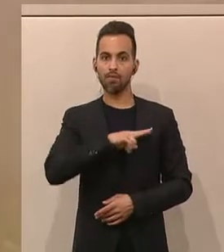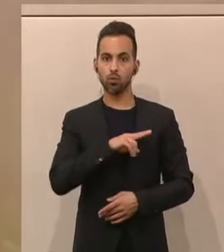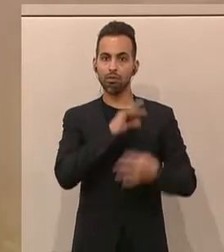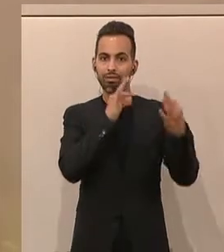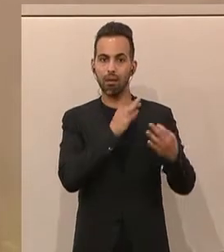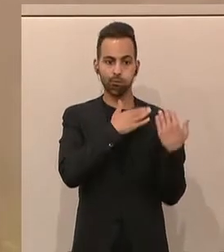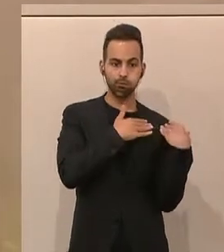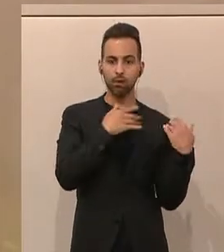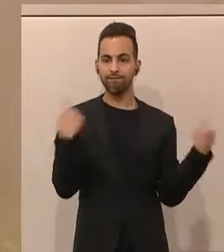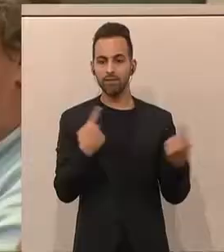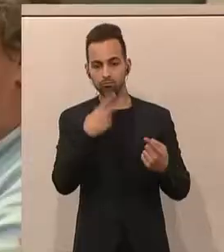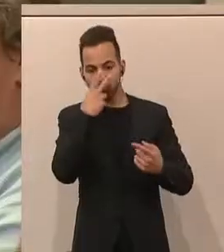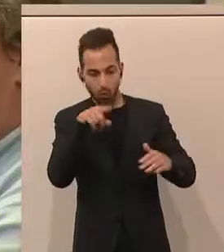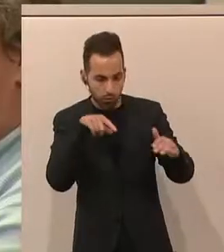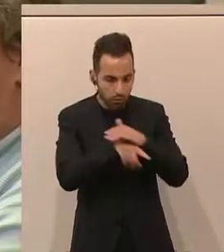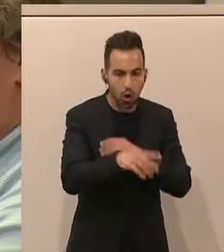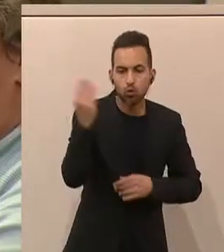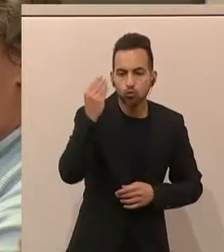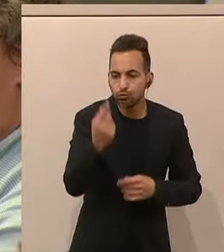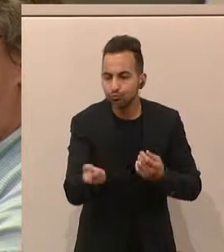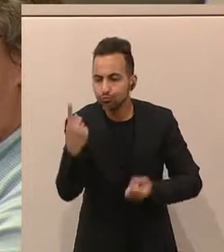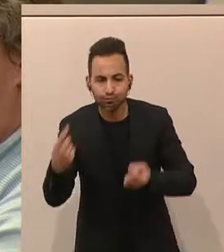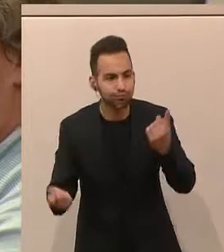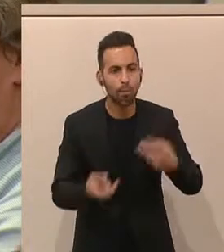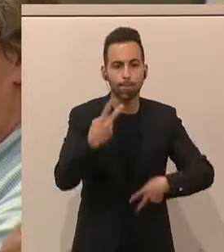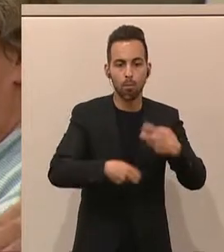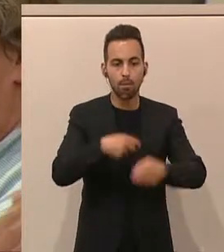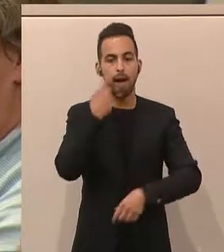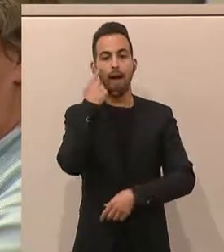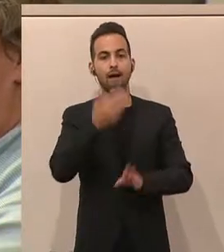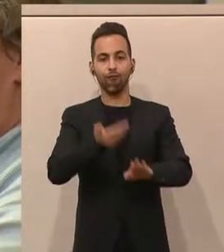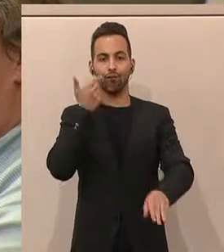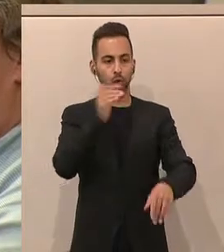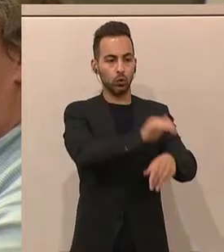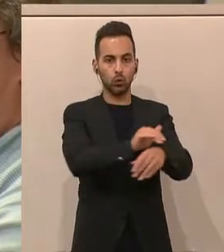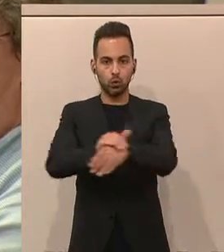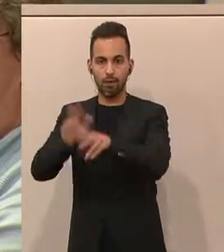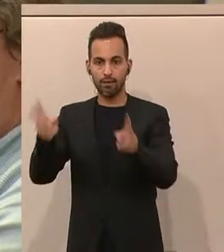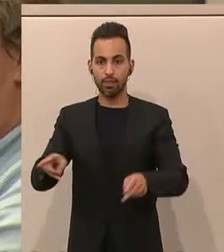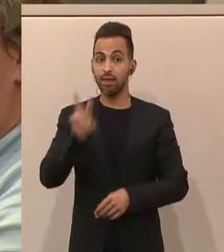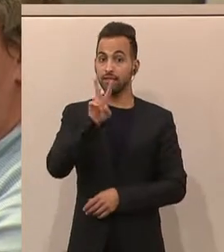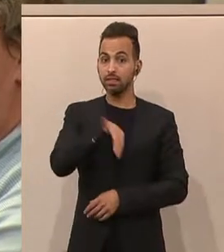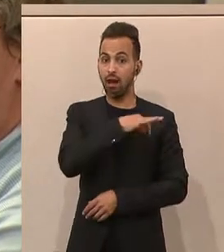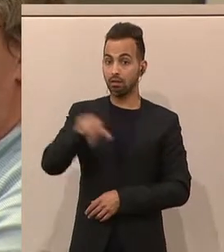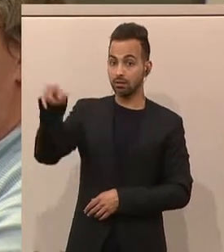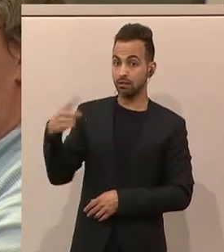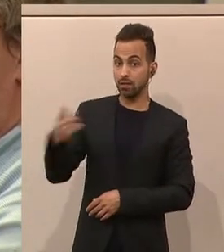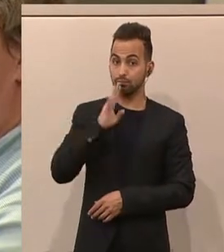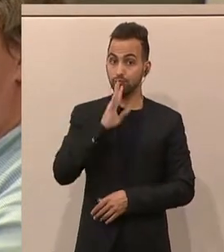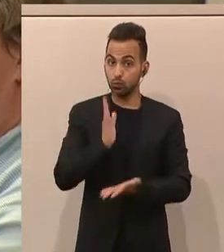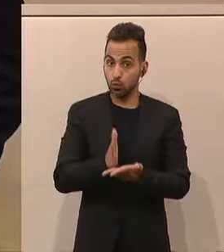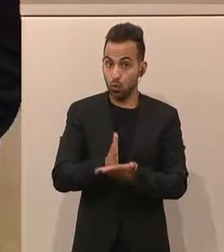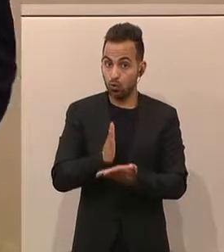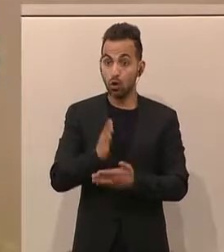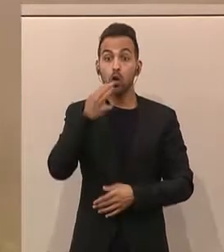Verantwortungsträgerinnen die Chance, Schulprobleme auch rechtzeitig zu erkennen. Und so wie das der Vizekanzler schon ausgeführt hat,